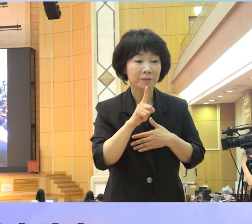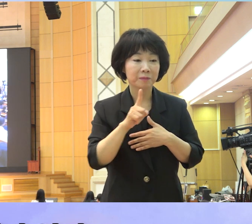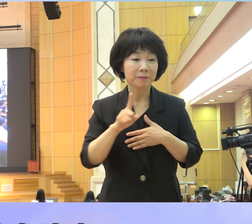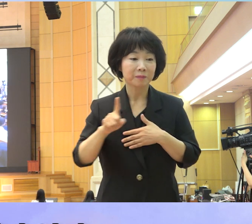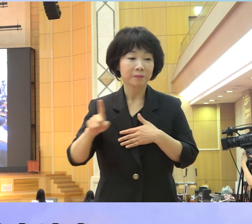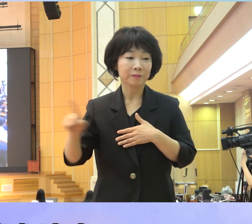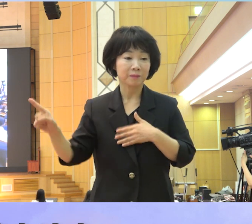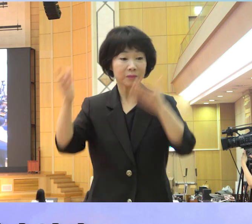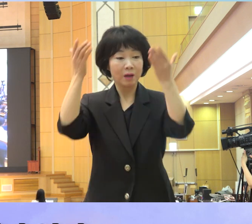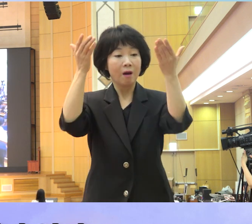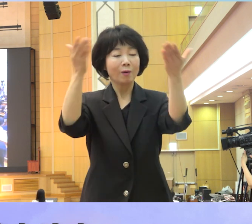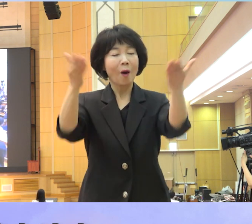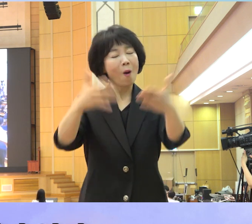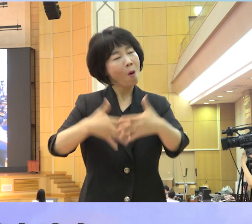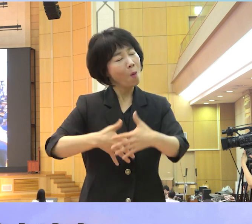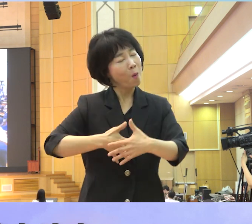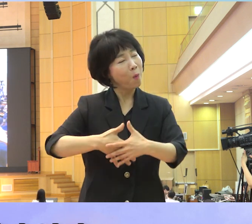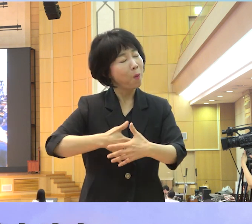서리라. 너